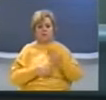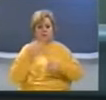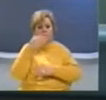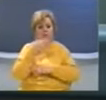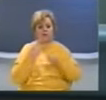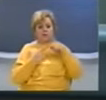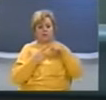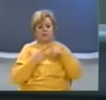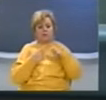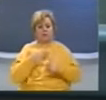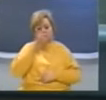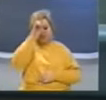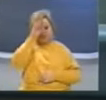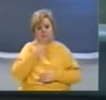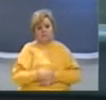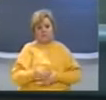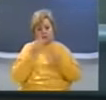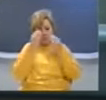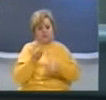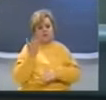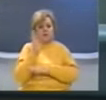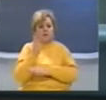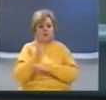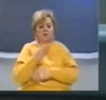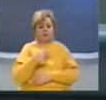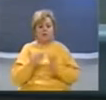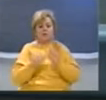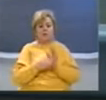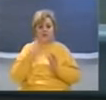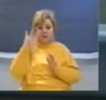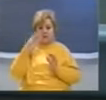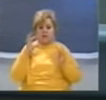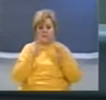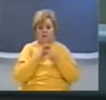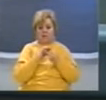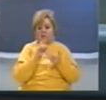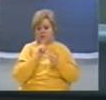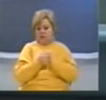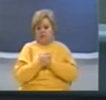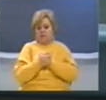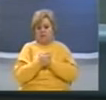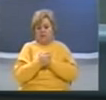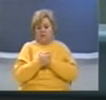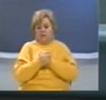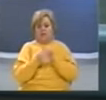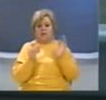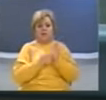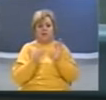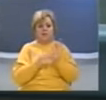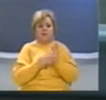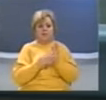Trepça. Të nderuar kolegë deputet, neni 3 që lidhet me plotësim ndryshimin e ligjit bazik që ka të bëjë me